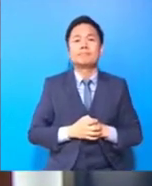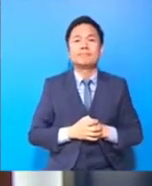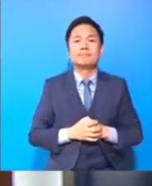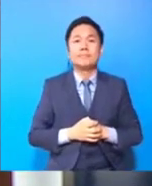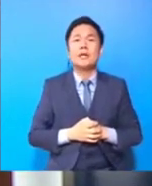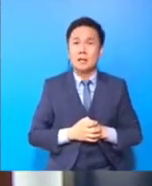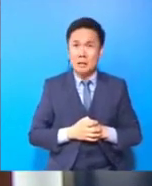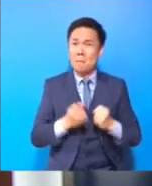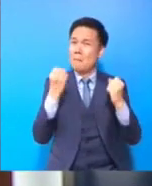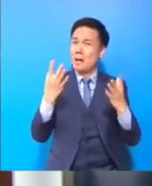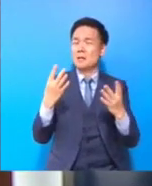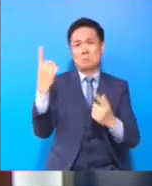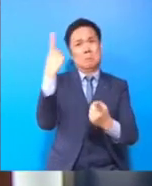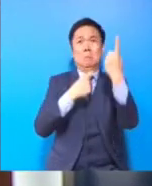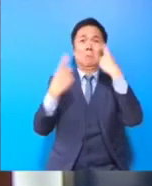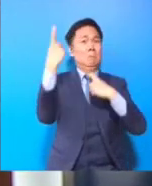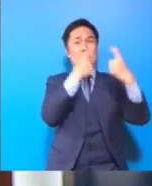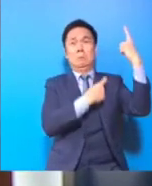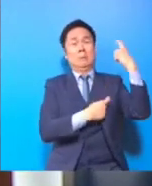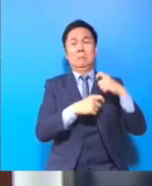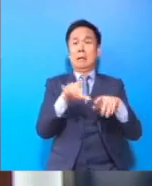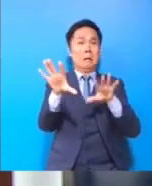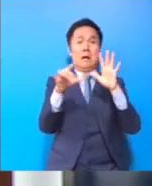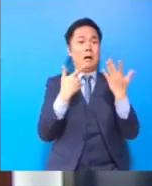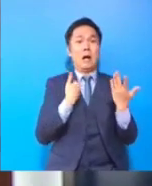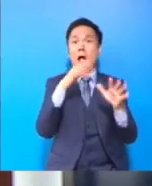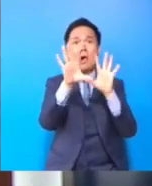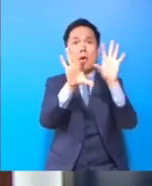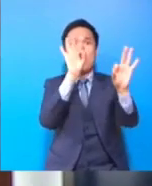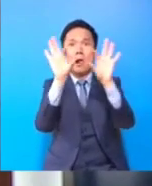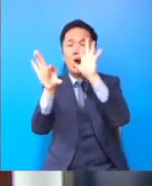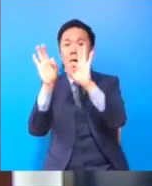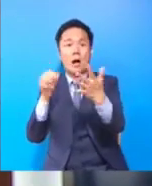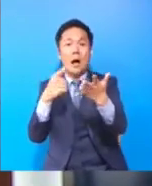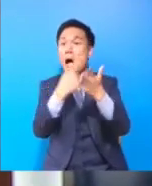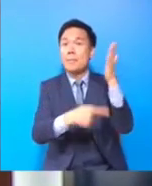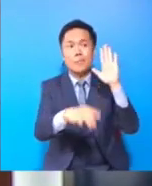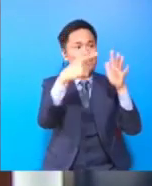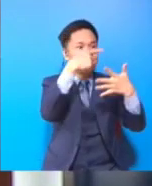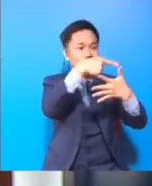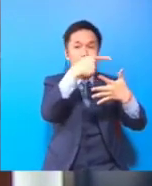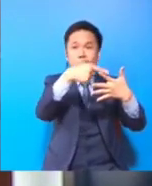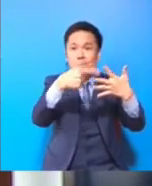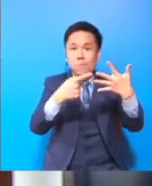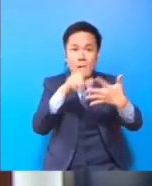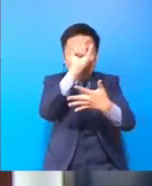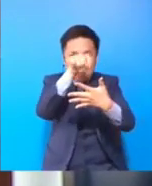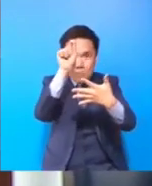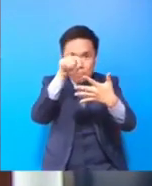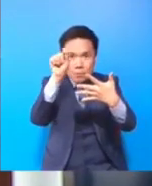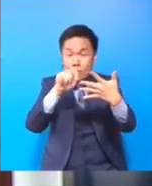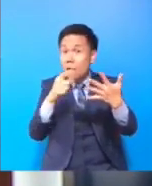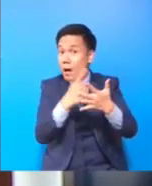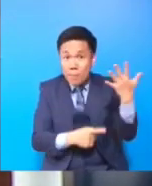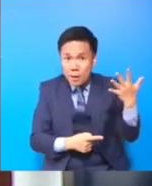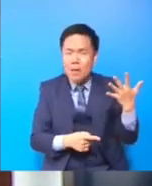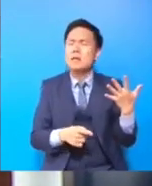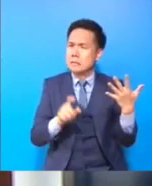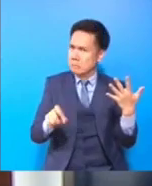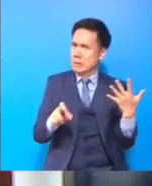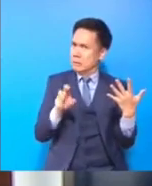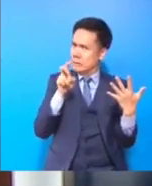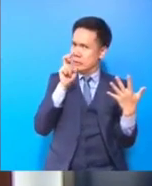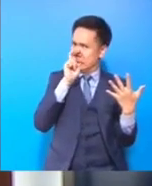pemilihan banyak juga yang bertanya tentang pemilihan Bagaimana pemilihan Apa kriteria pemilihan memang ada kriteria yang ketat sebuah apa